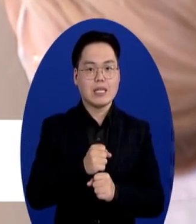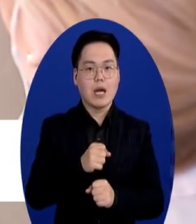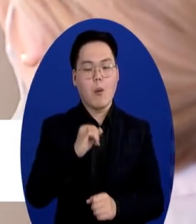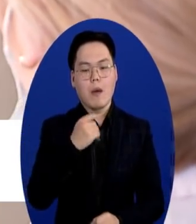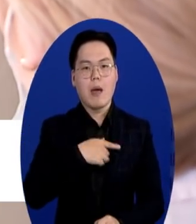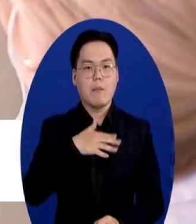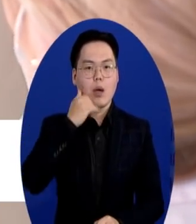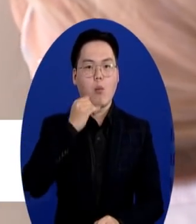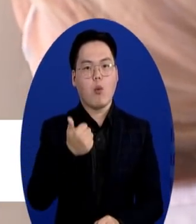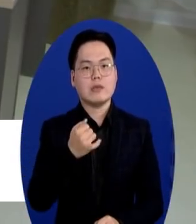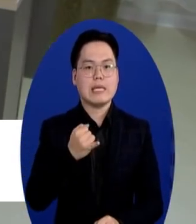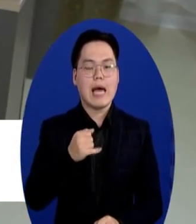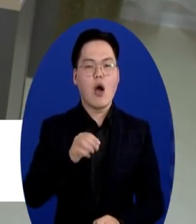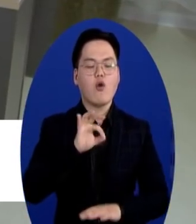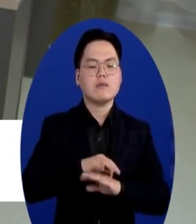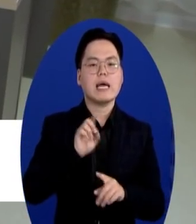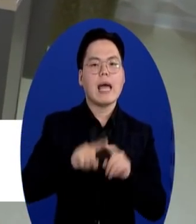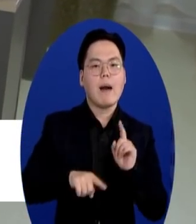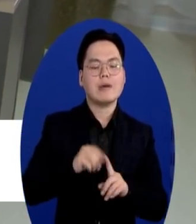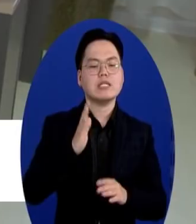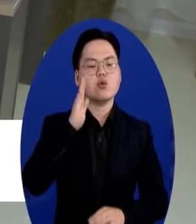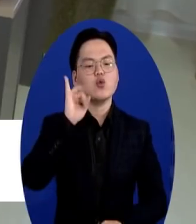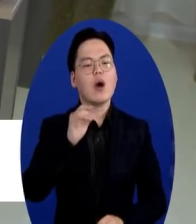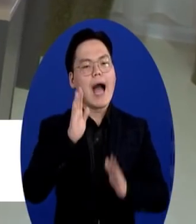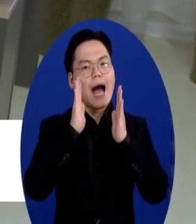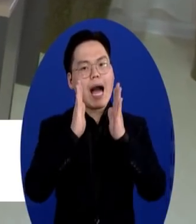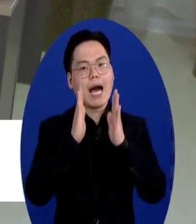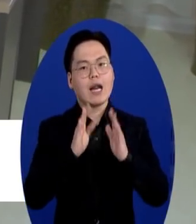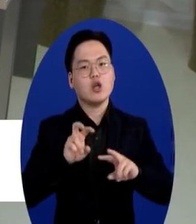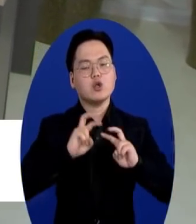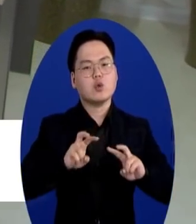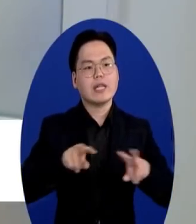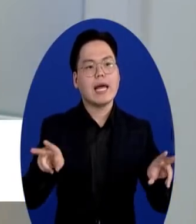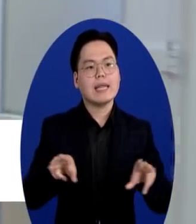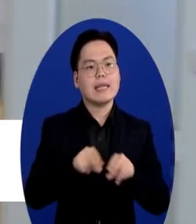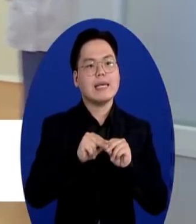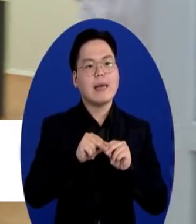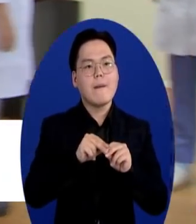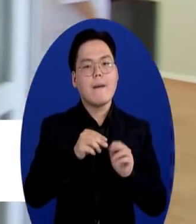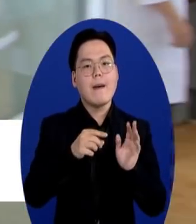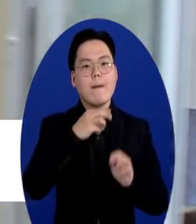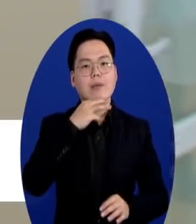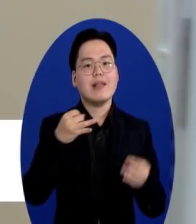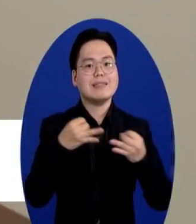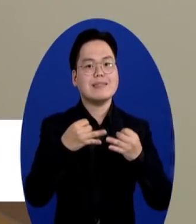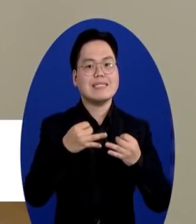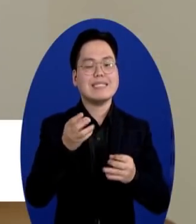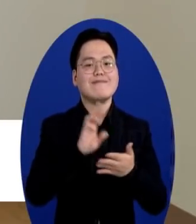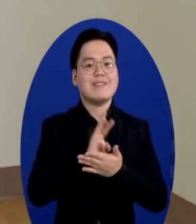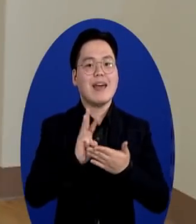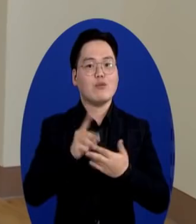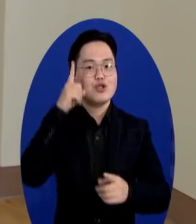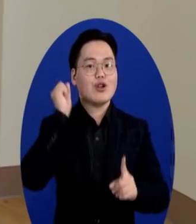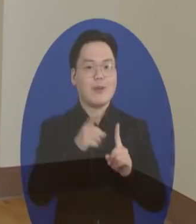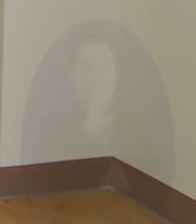тодорхойлохоос гадна хэн ямар өвчтэй, цаашид юун дээр анхаарах тухай судалгааны нэгдсэн мэдээллийн сантай болох давхар зорилт тавьсан байна.